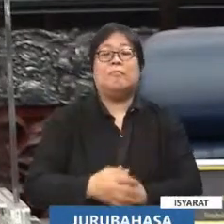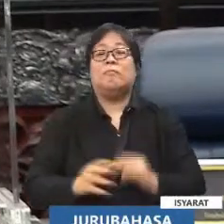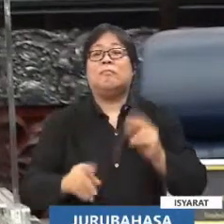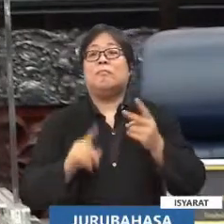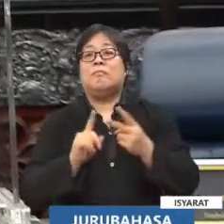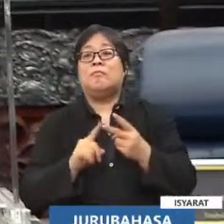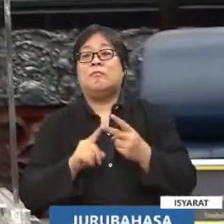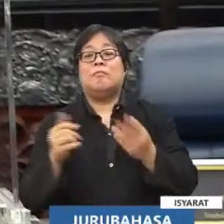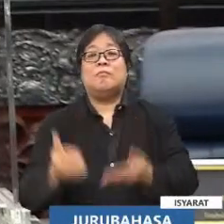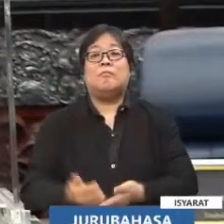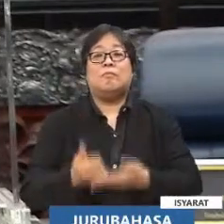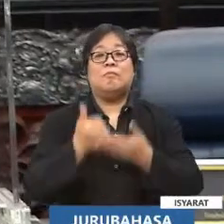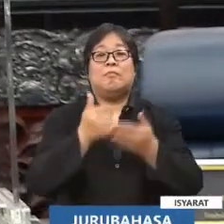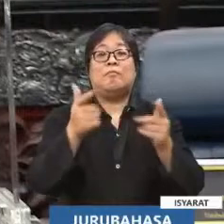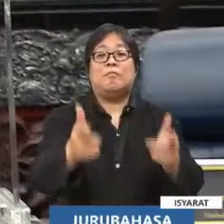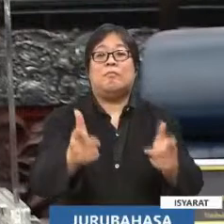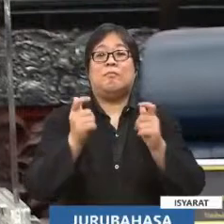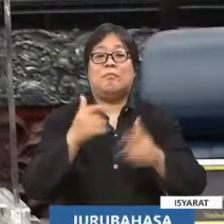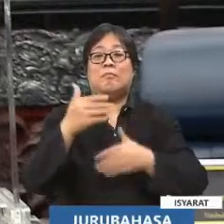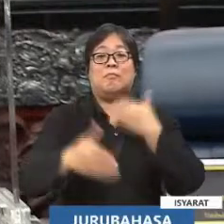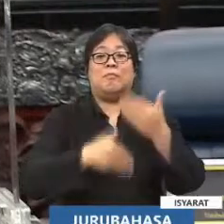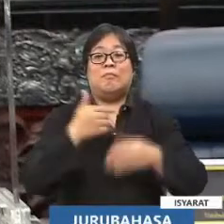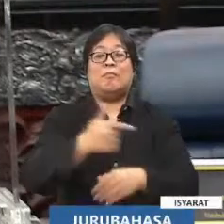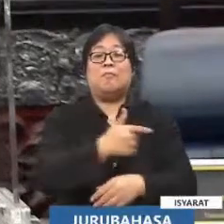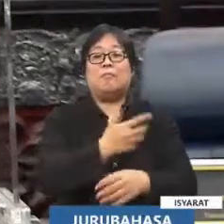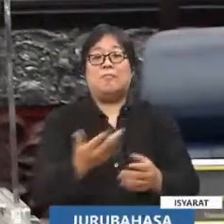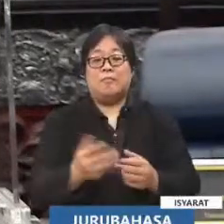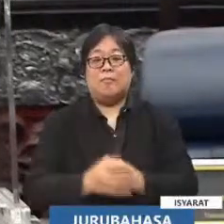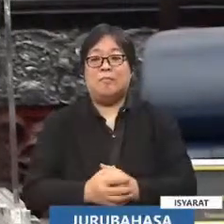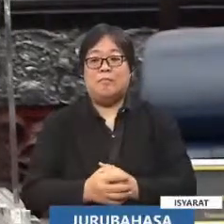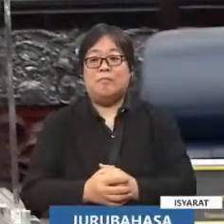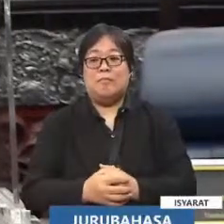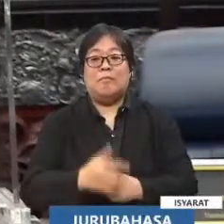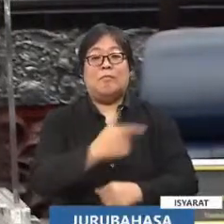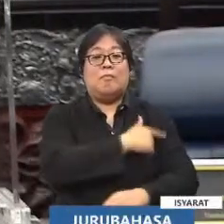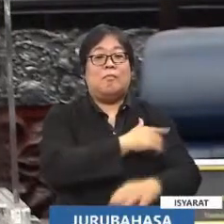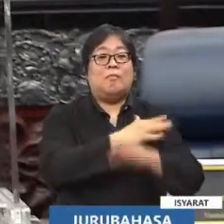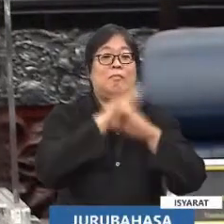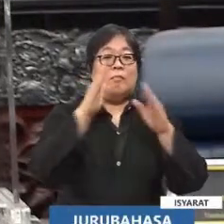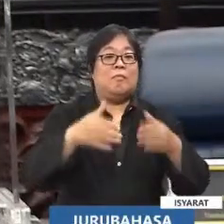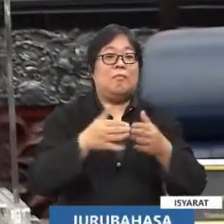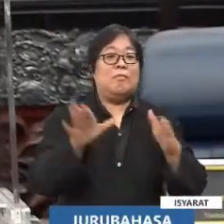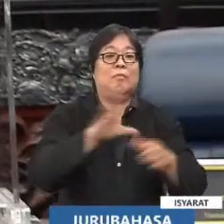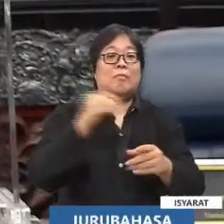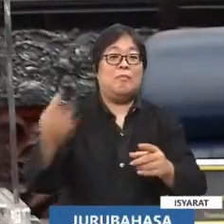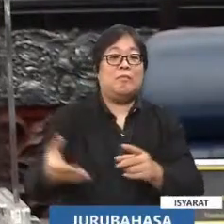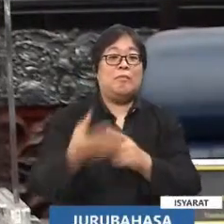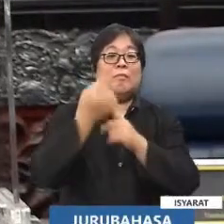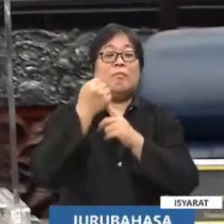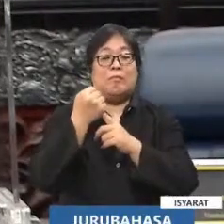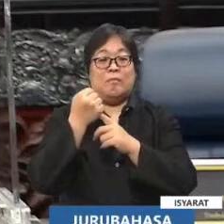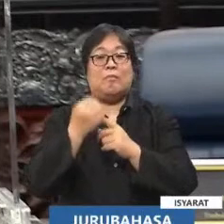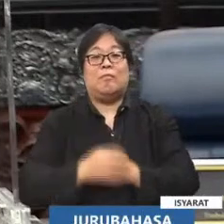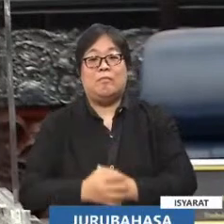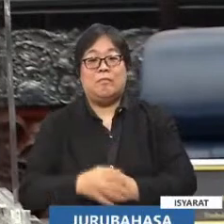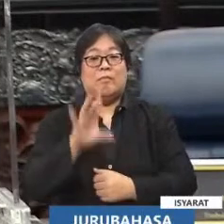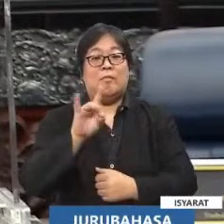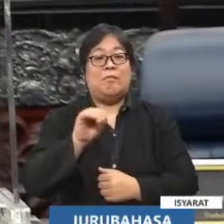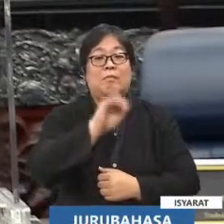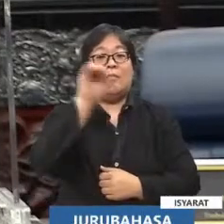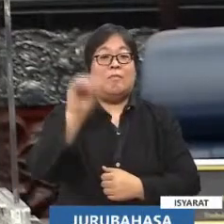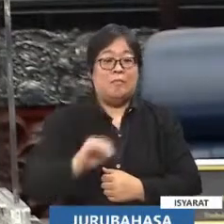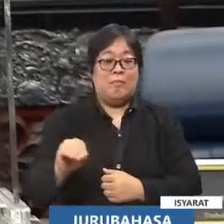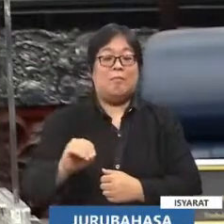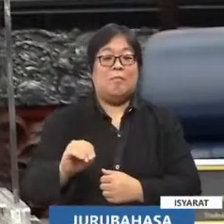adalah untuk membantu mempercepatkan proses pembangunan vaksinasi kepada orang awam dan juga untuk mencapai